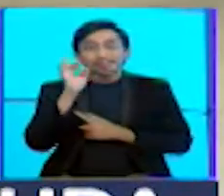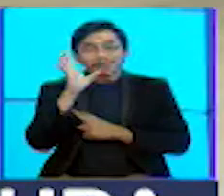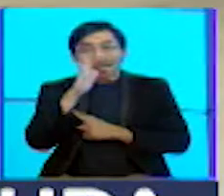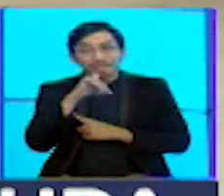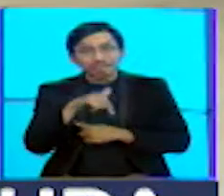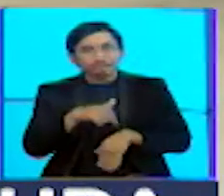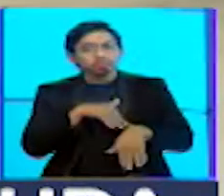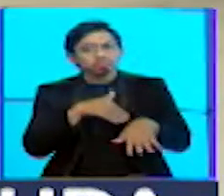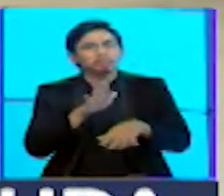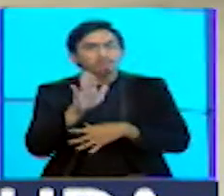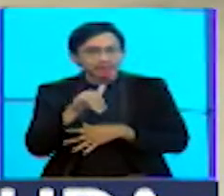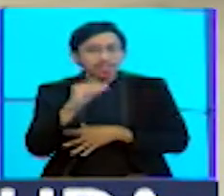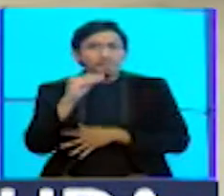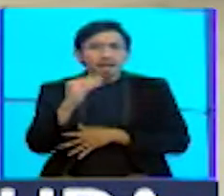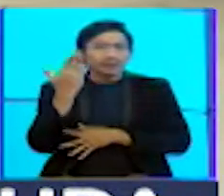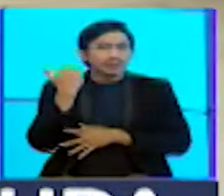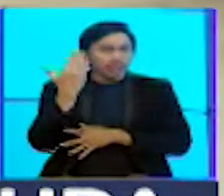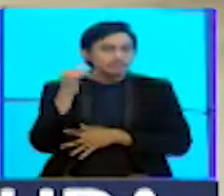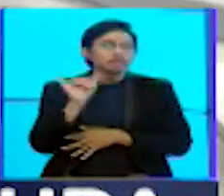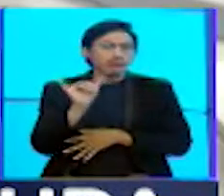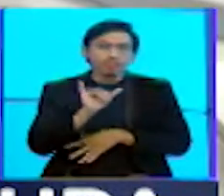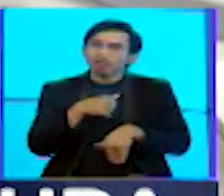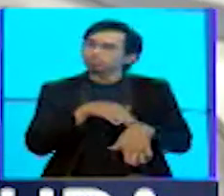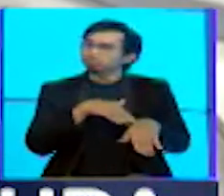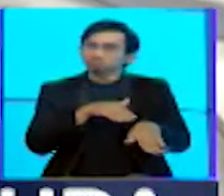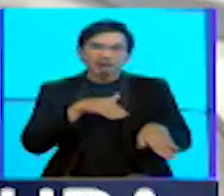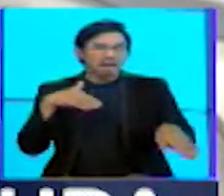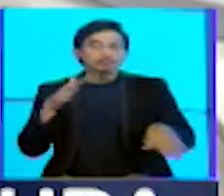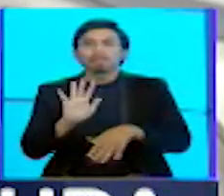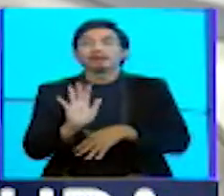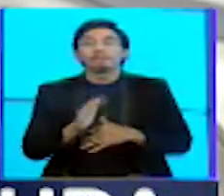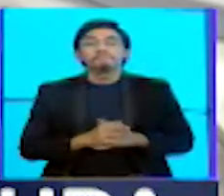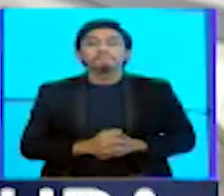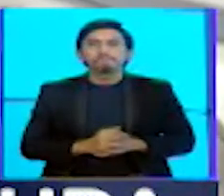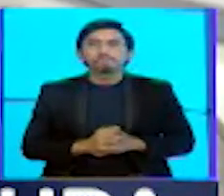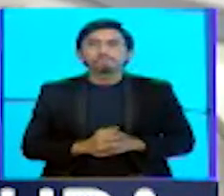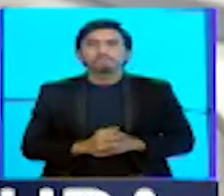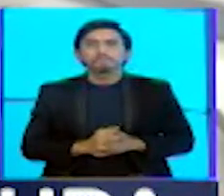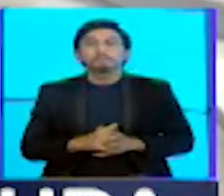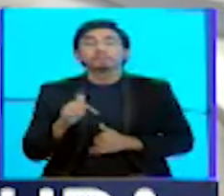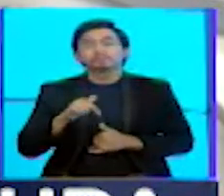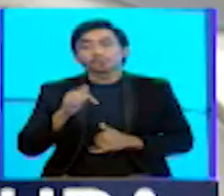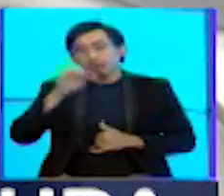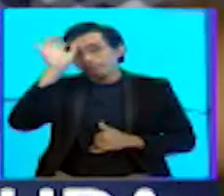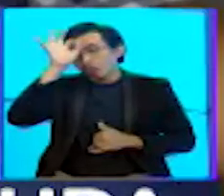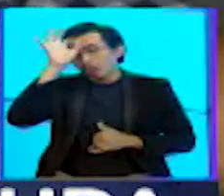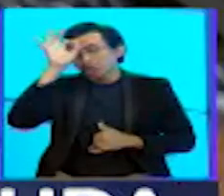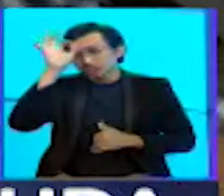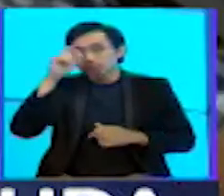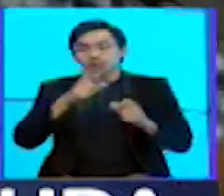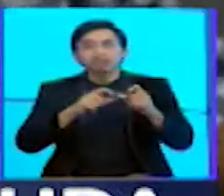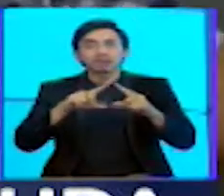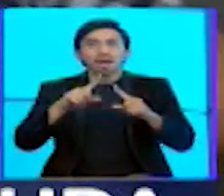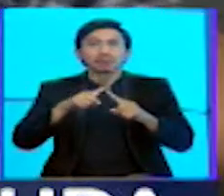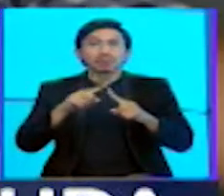petugas juga tetap melakukan proses penyekatan, yakni dari TNI, Polri, Dinas Perhubungan, dan juga dari Satpol PP. Tadi pihak dari